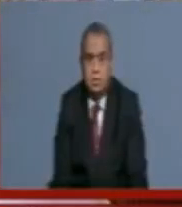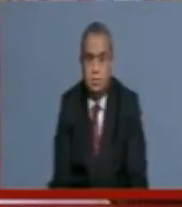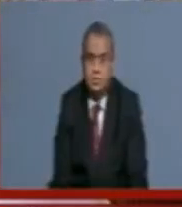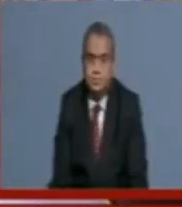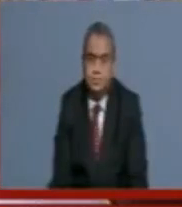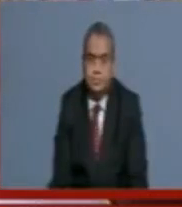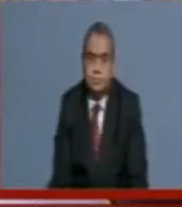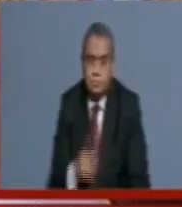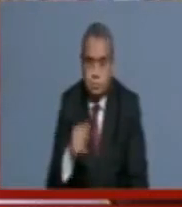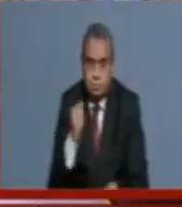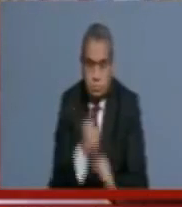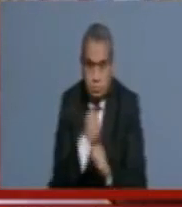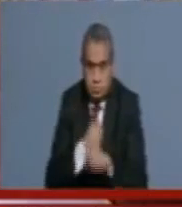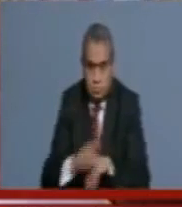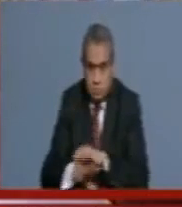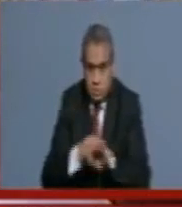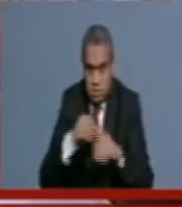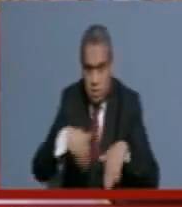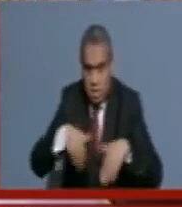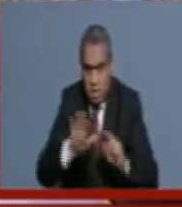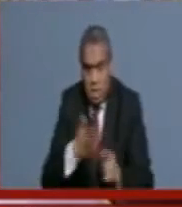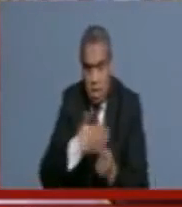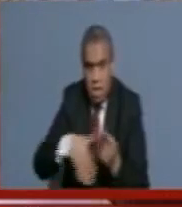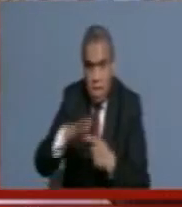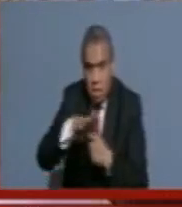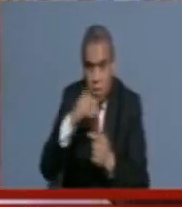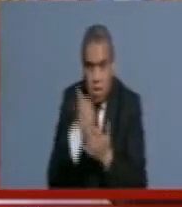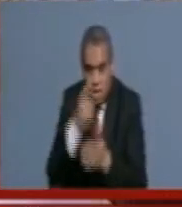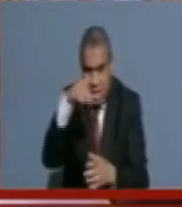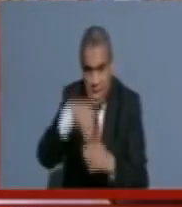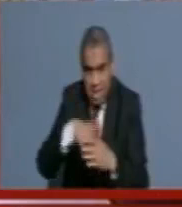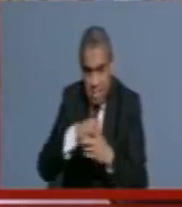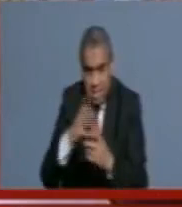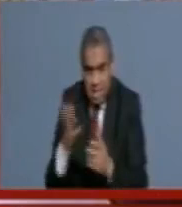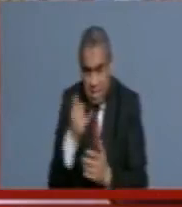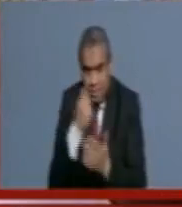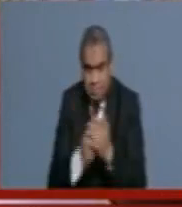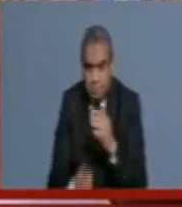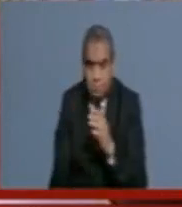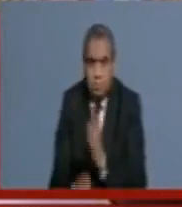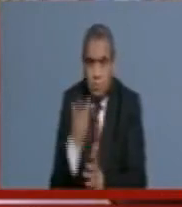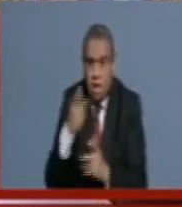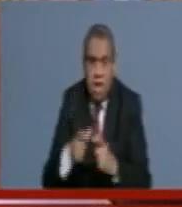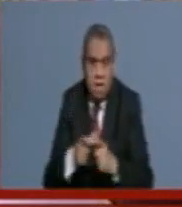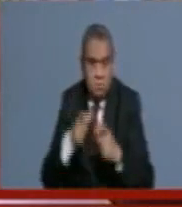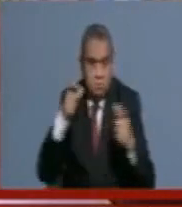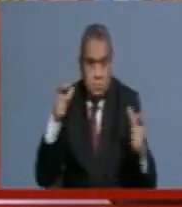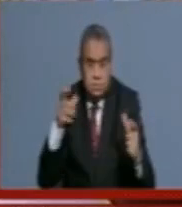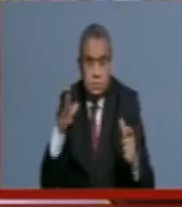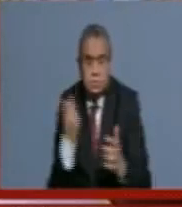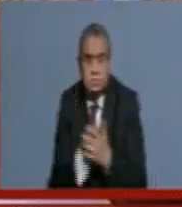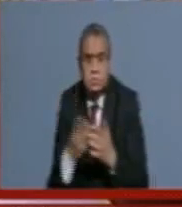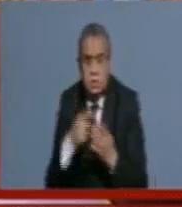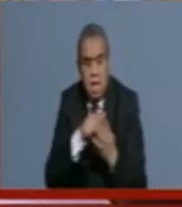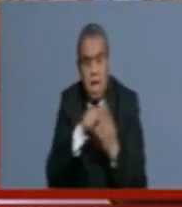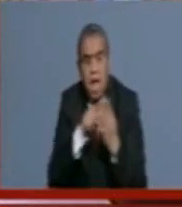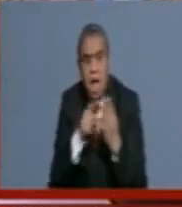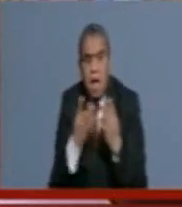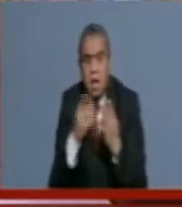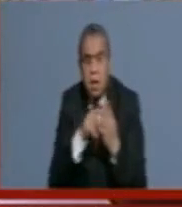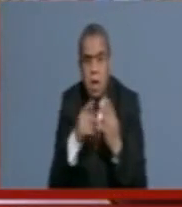العمل الهيئة الوطنية للانتخابات في إن هي تعلي نسبة المشاركة وجود مرشحين 4